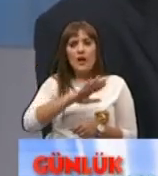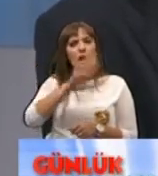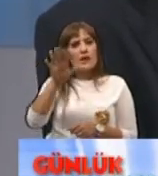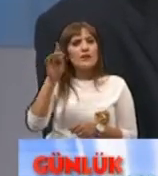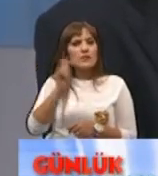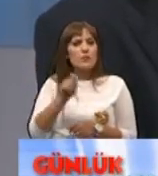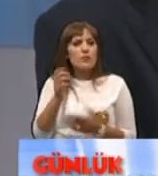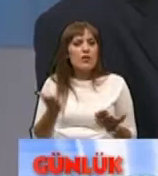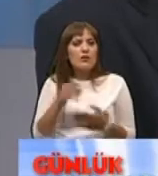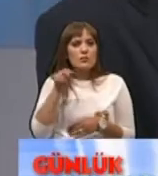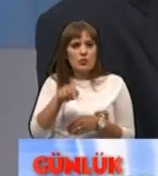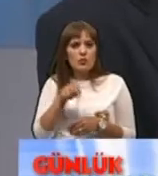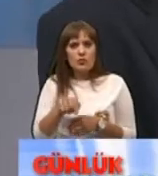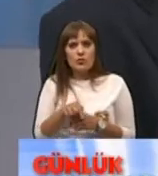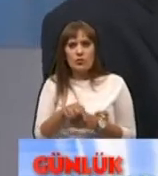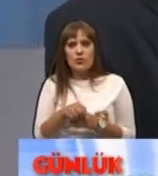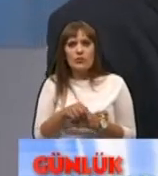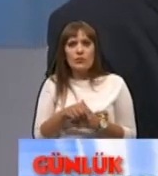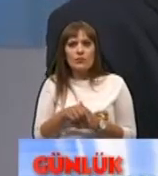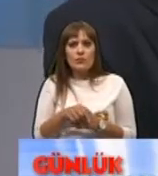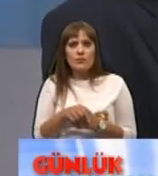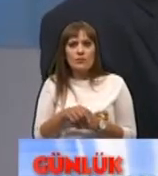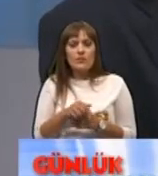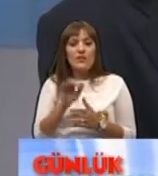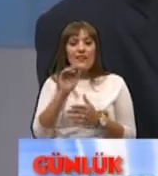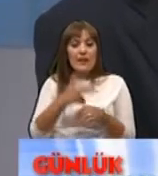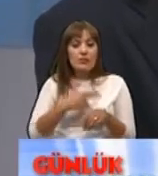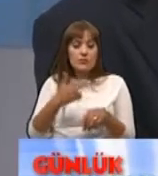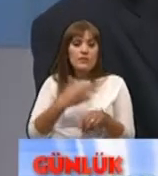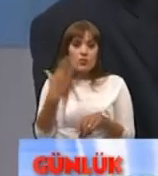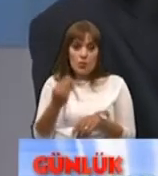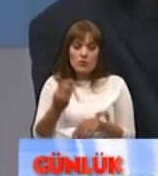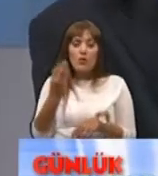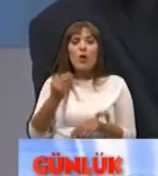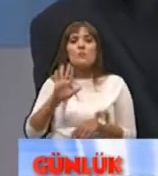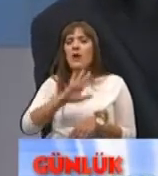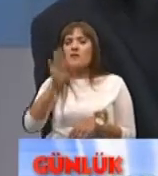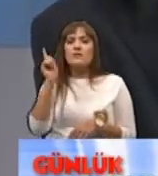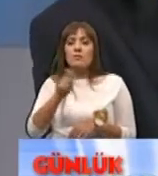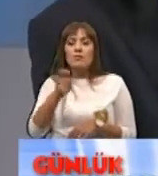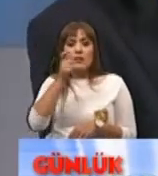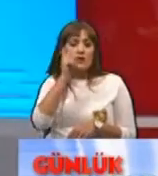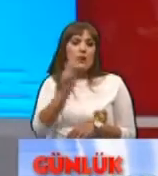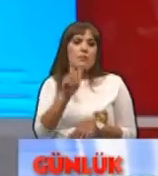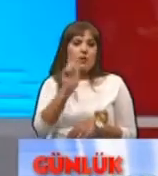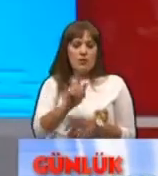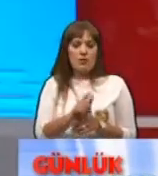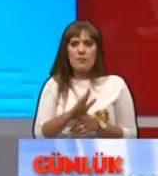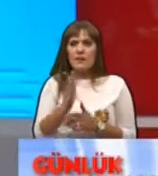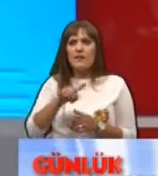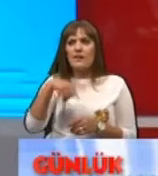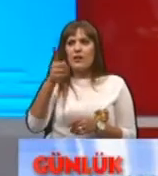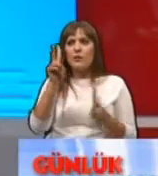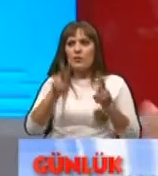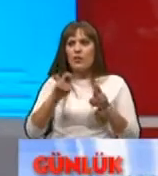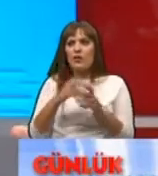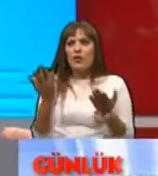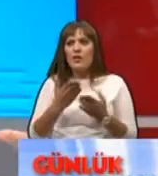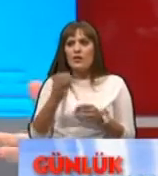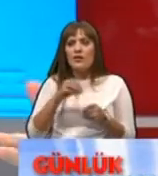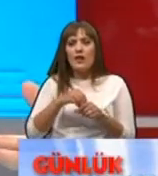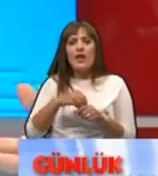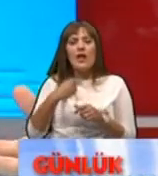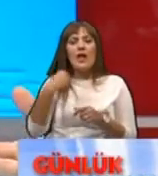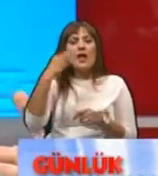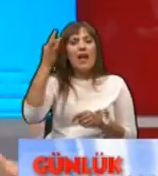herkes yapıyor artık bunu ve yani tecrübesi olsa mı olmasın. Evet, peki diğer bir konu da aslında